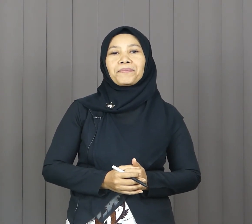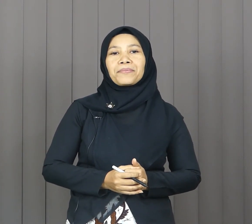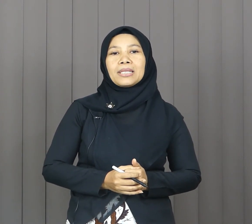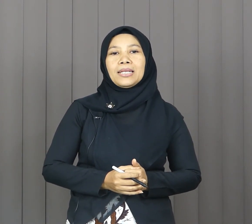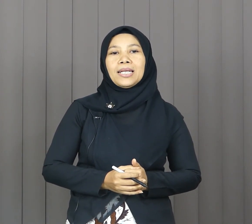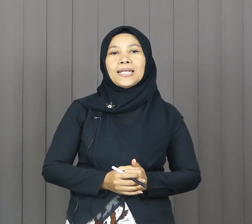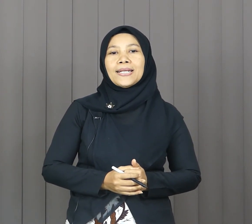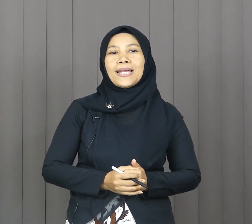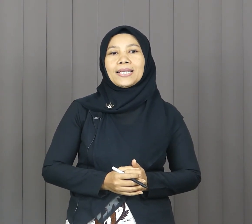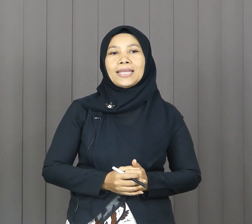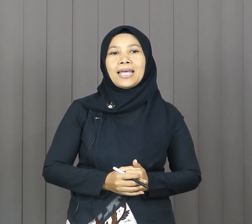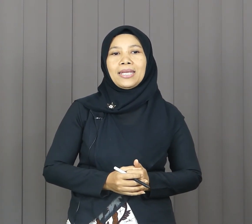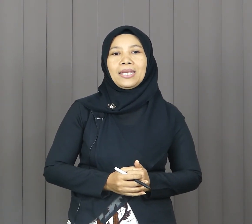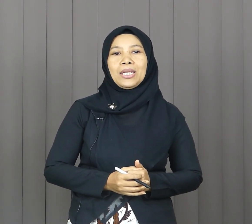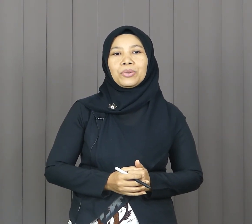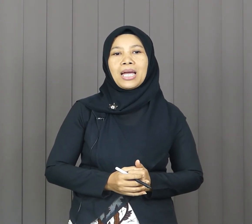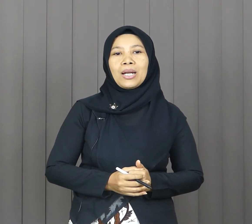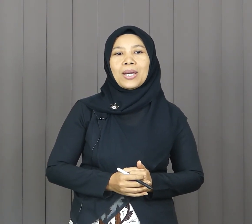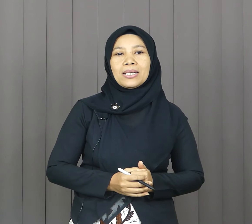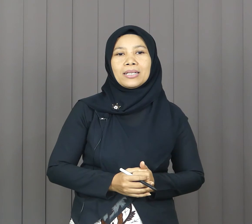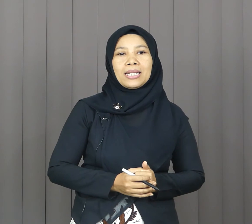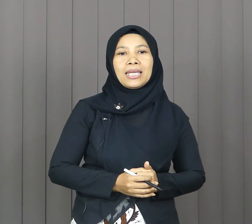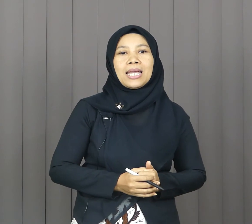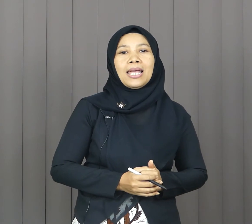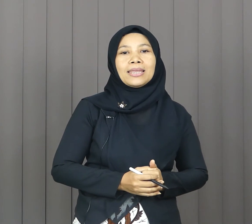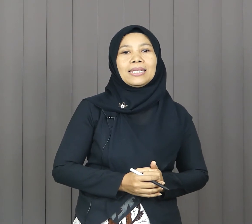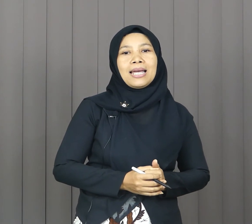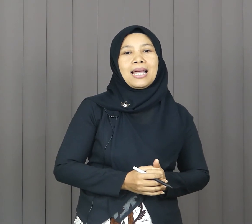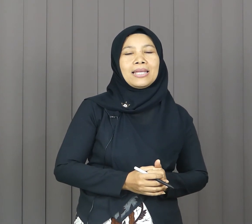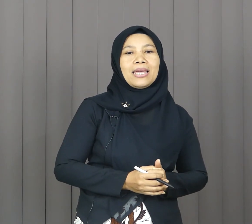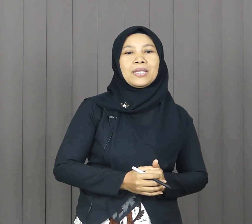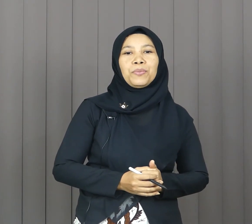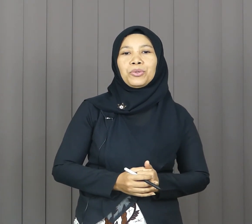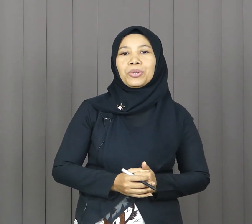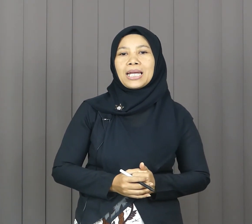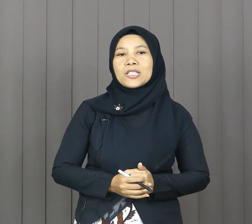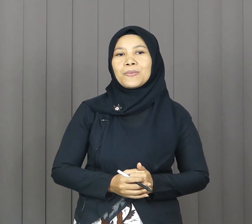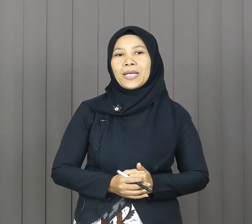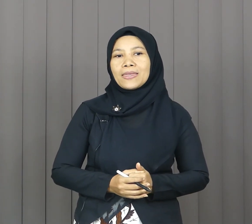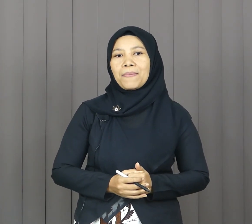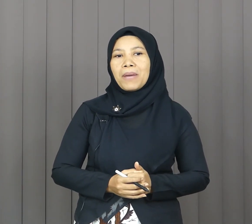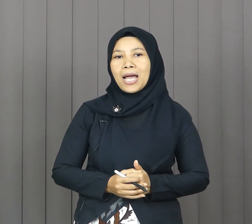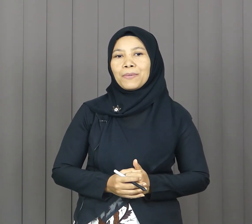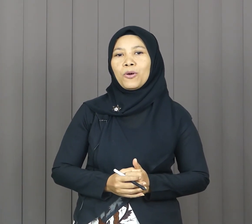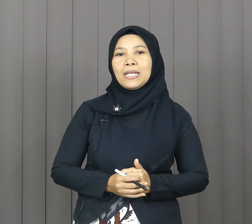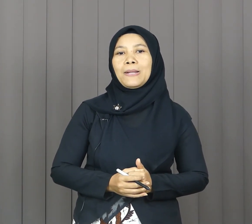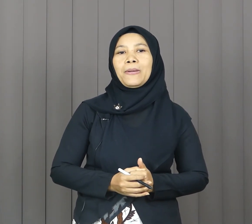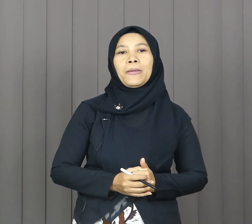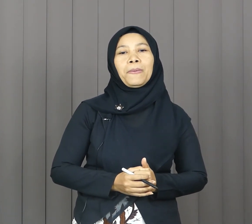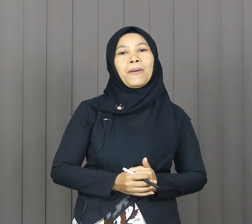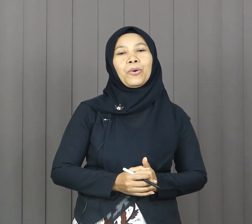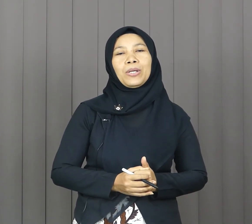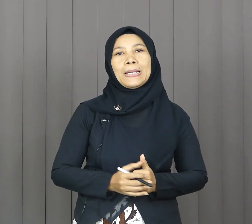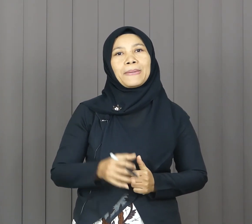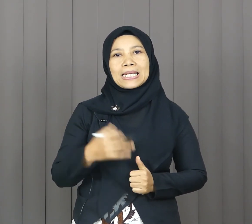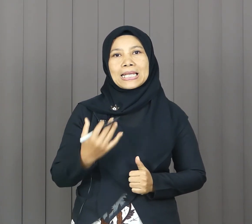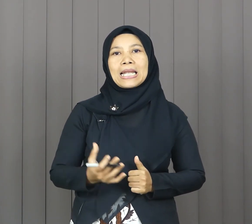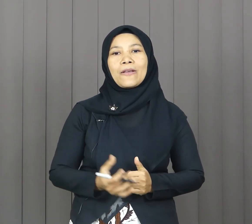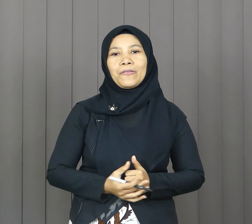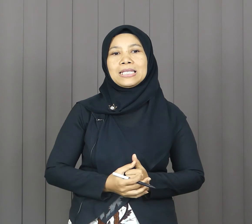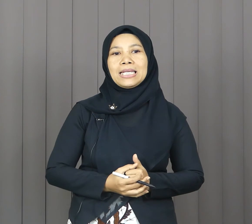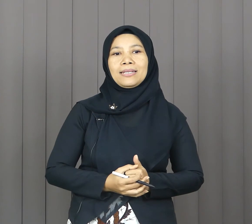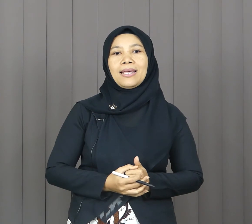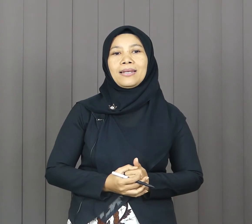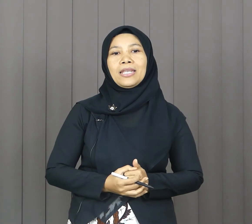dalam negara kita ini utang luar negeri tidak hanya dibutuhkan sebagai tambahan modal bagi pembangunan